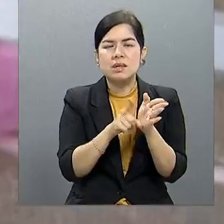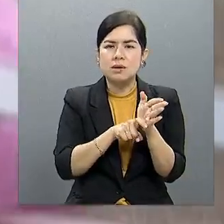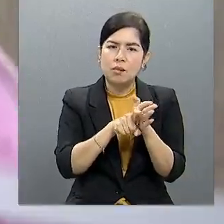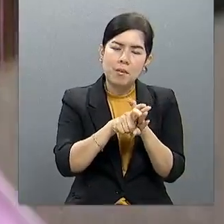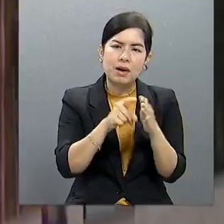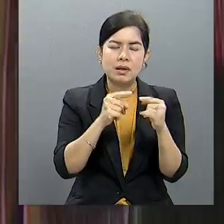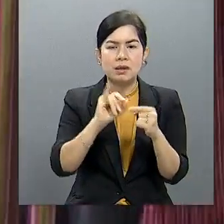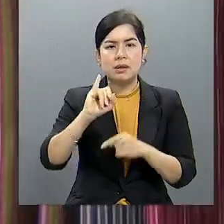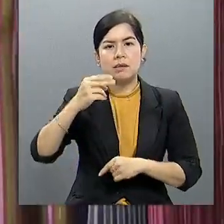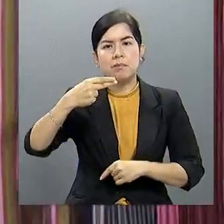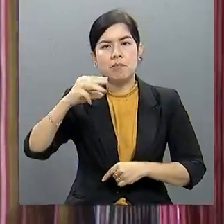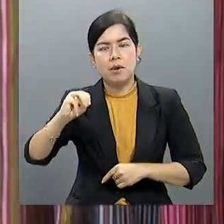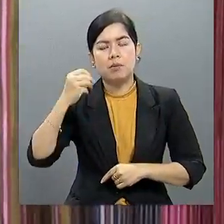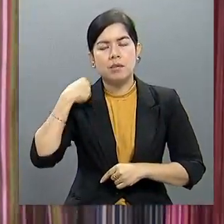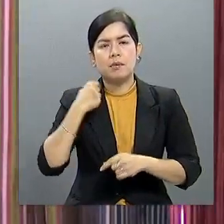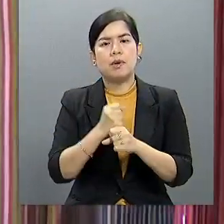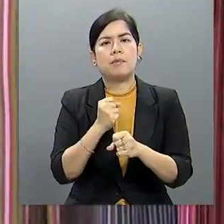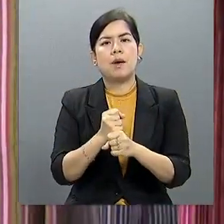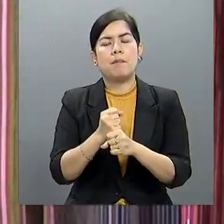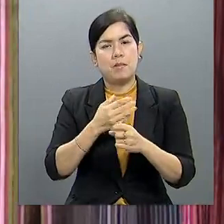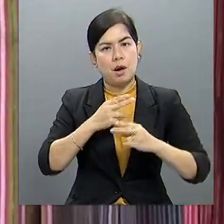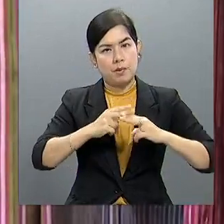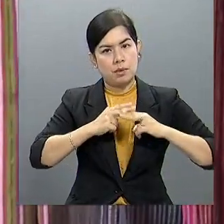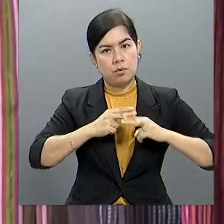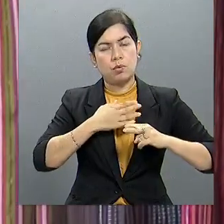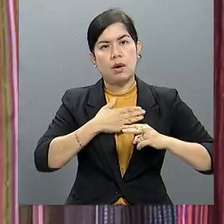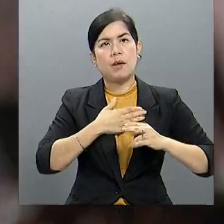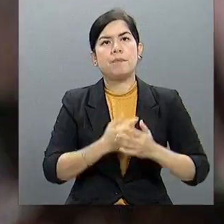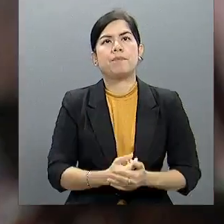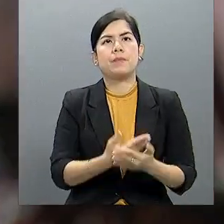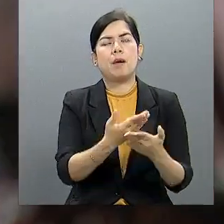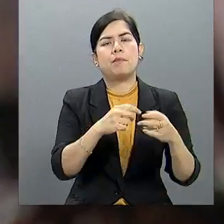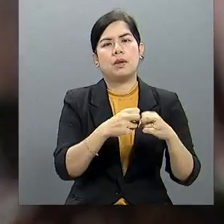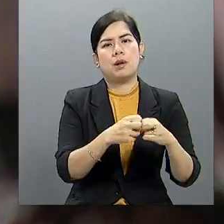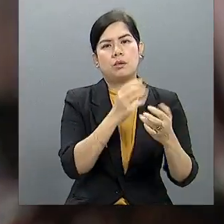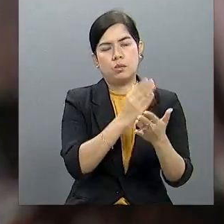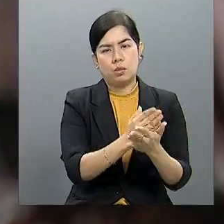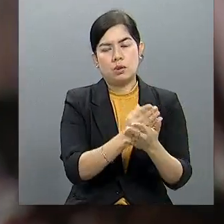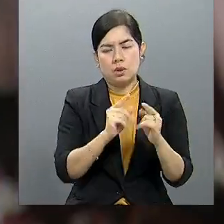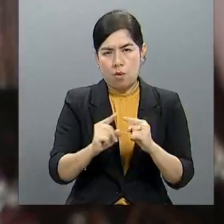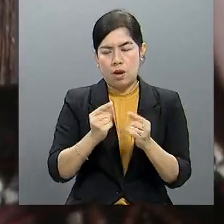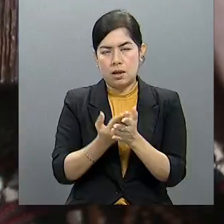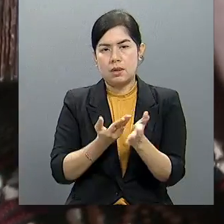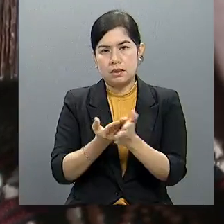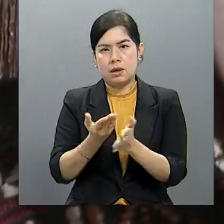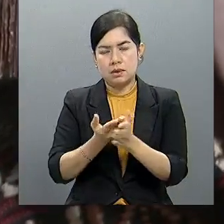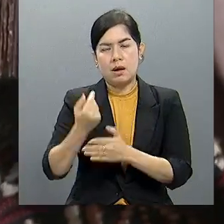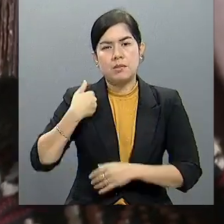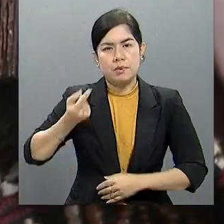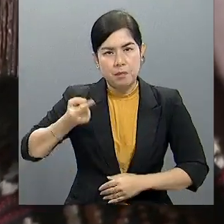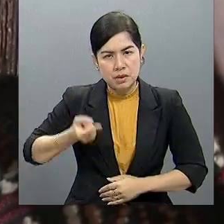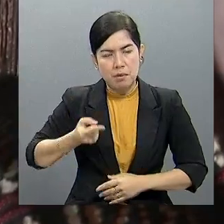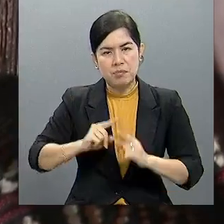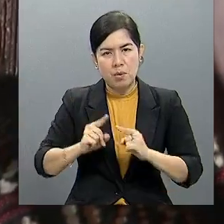เพื่ใหเป็สิงคาของเรา custodial passions plataformaแต่ลรัซมัที่ไม่มีเลย